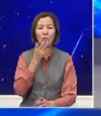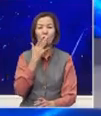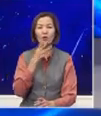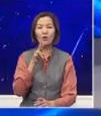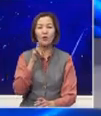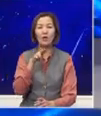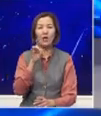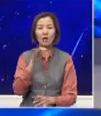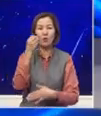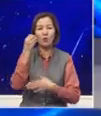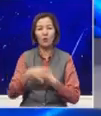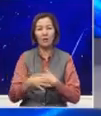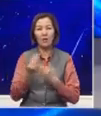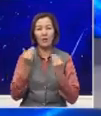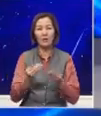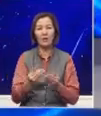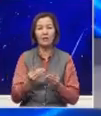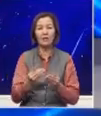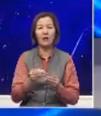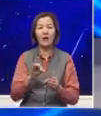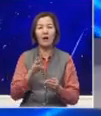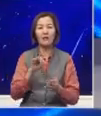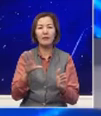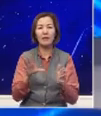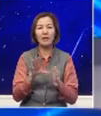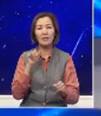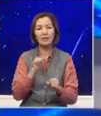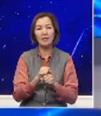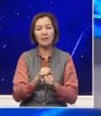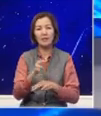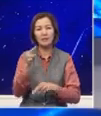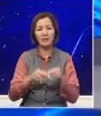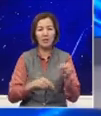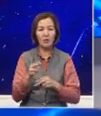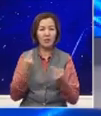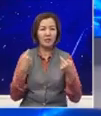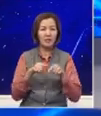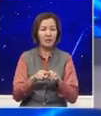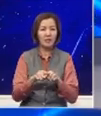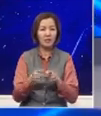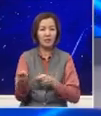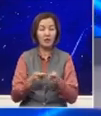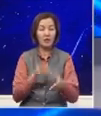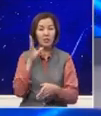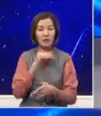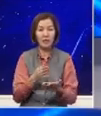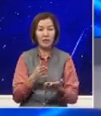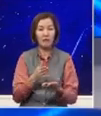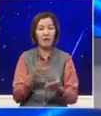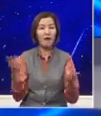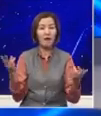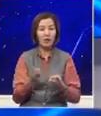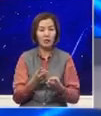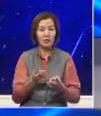Қазақстанның ұлттық ядролық орталығы елде атом электр станциясын салуға ғылыми-техникалық тұрғыда жетекшілік ете алады. Әрі